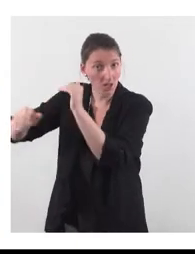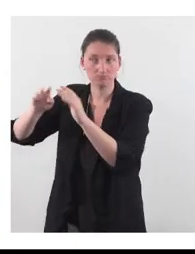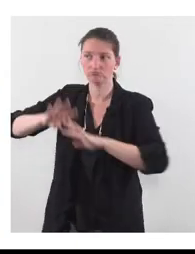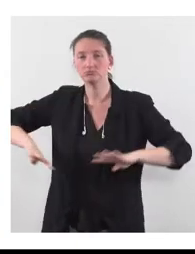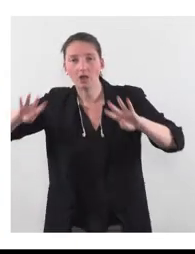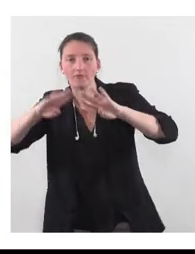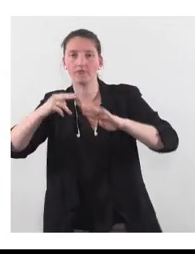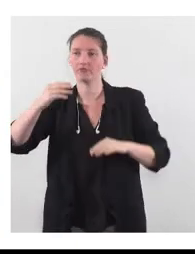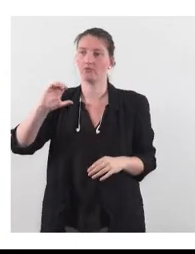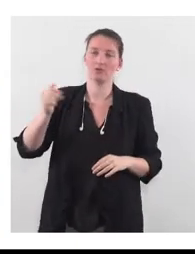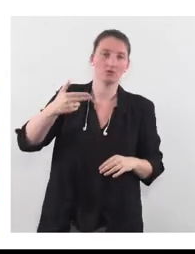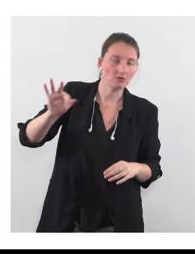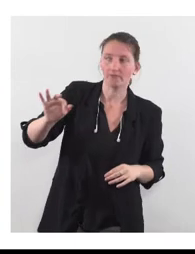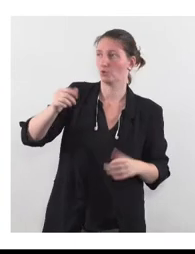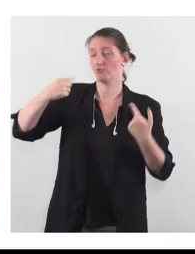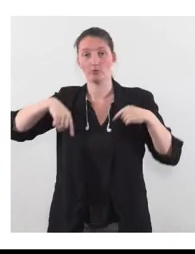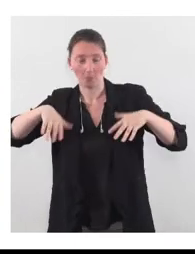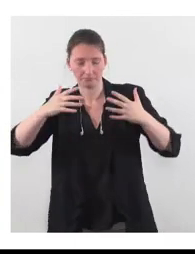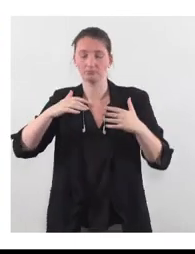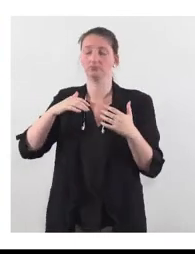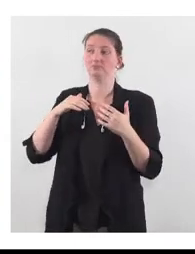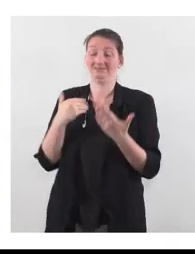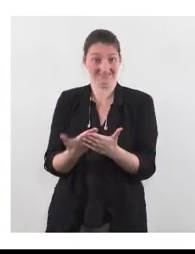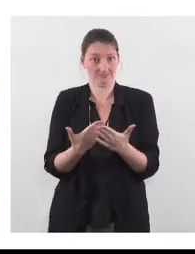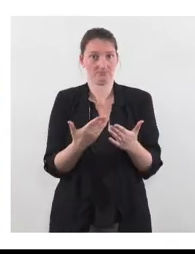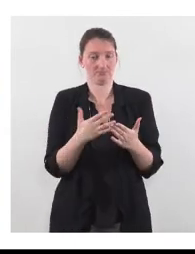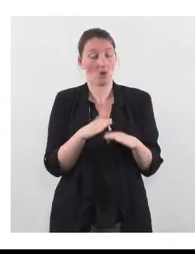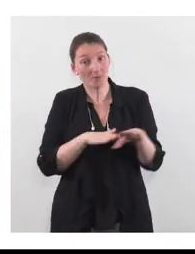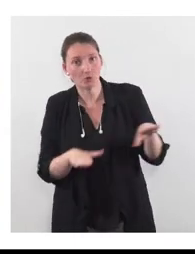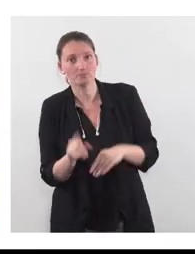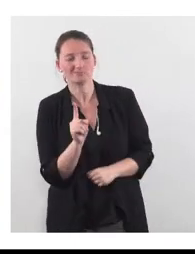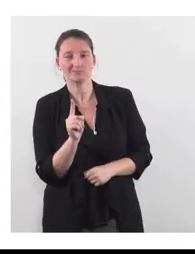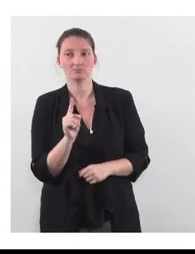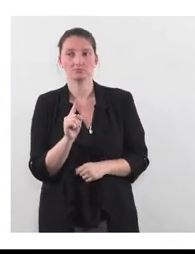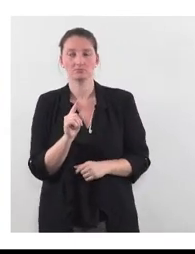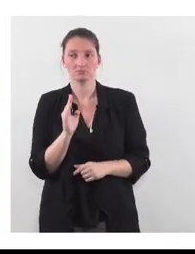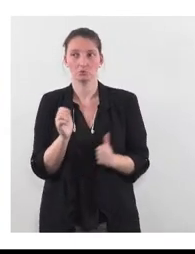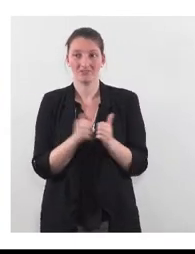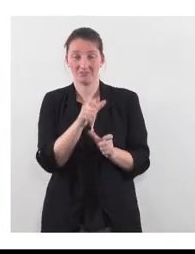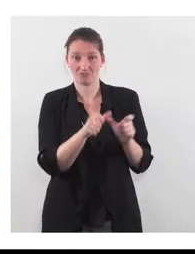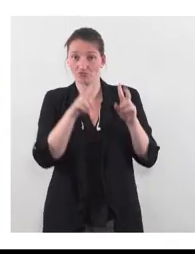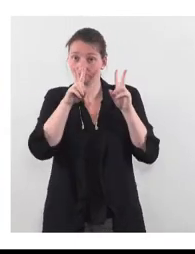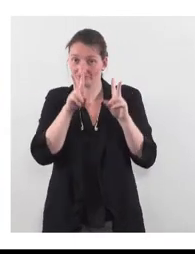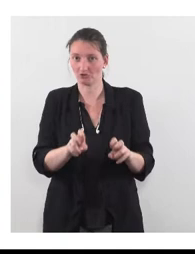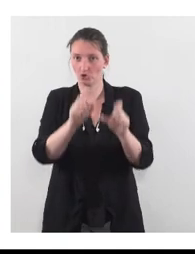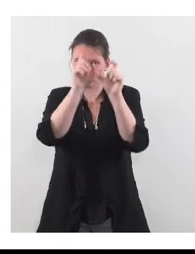voire la CNAF, voire le gouvernement. Mais en même temps, il est indispensable, avec des chercheurs en sciences sociales